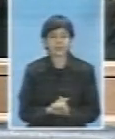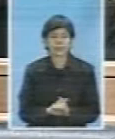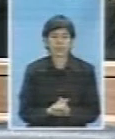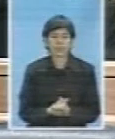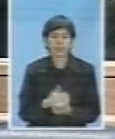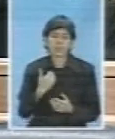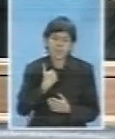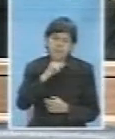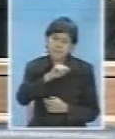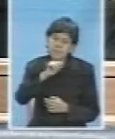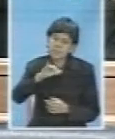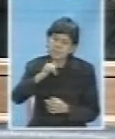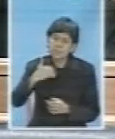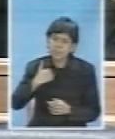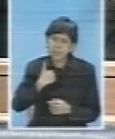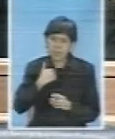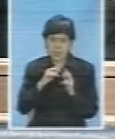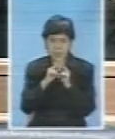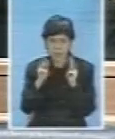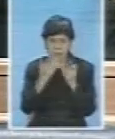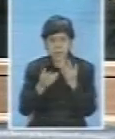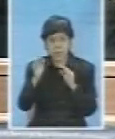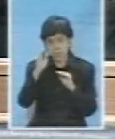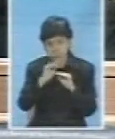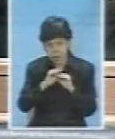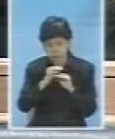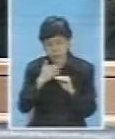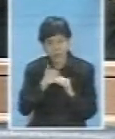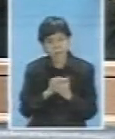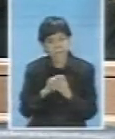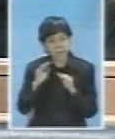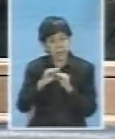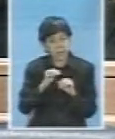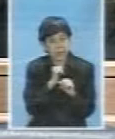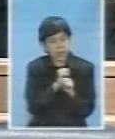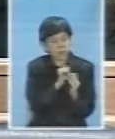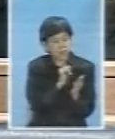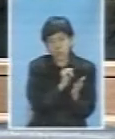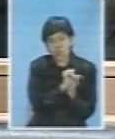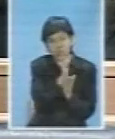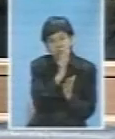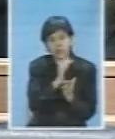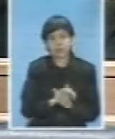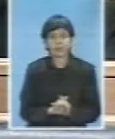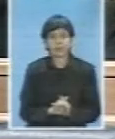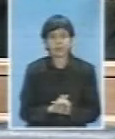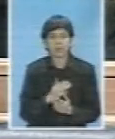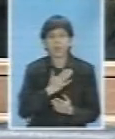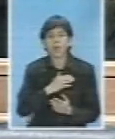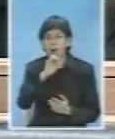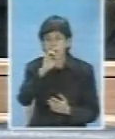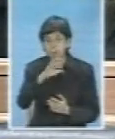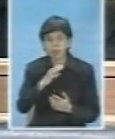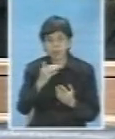แต่ว่ามีหลายเรื่องที่คณะกรรมการได้ปรับเพิ่มแล้วก็ไม่ถูกต้องผมอยากจะกราบ